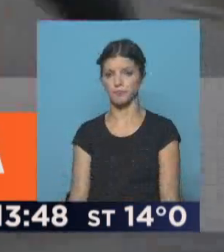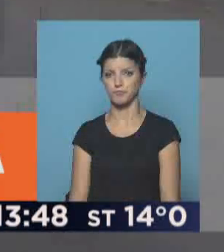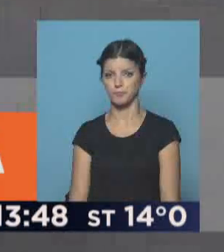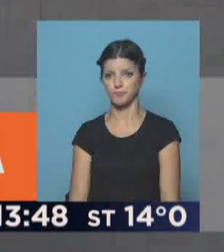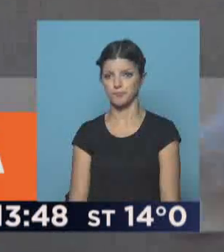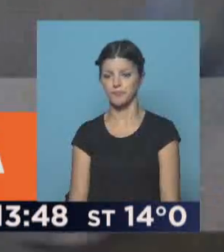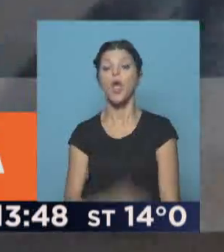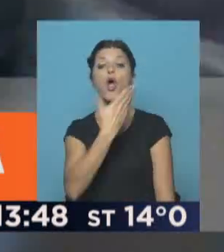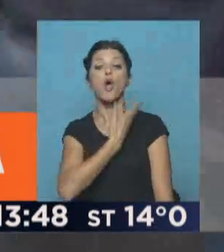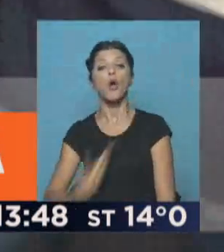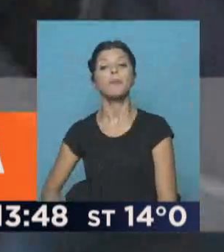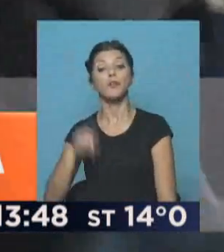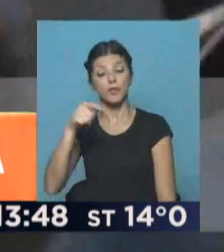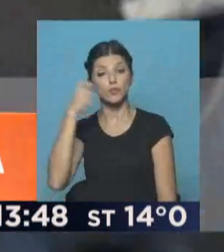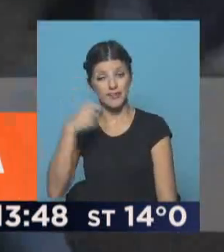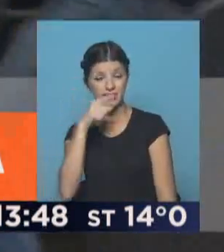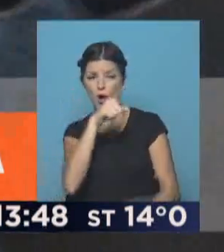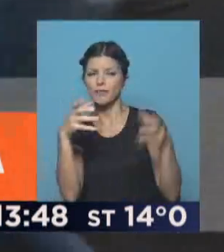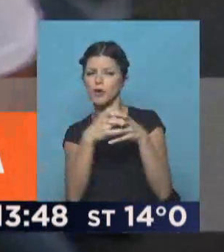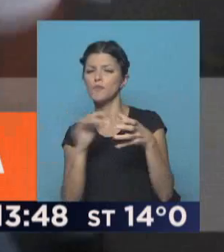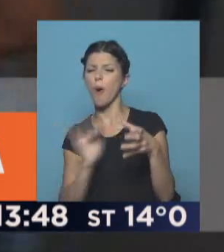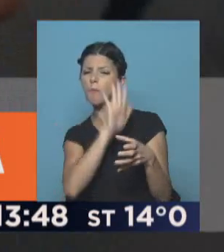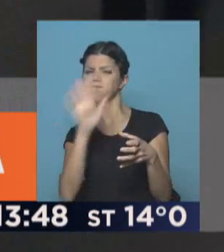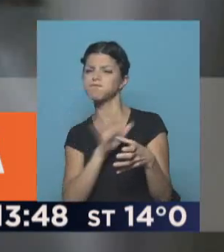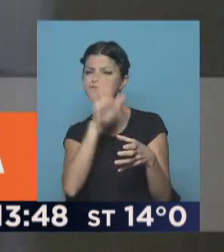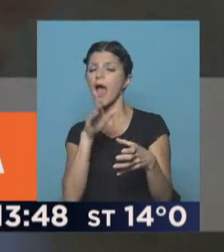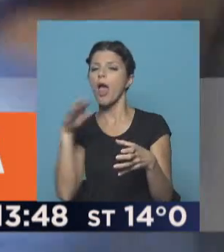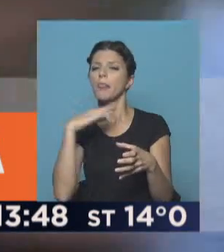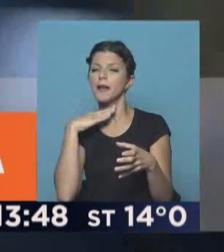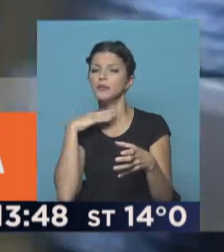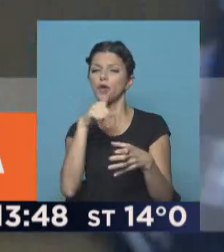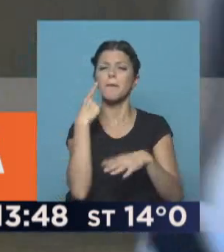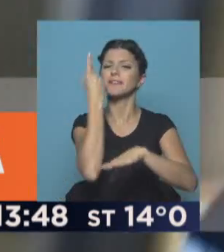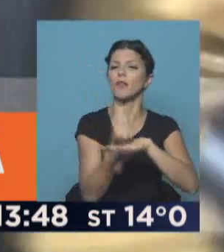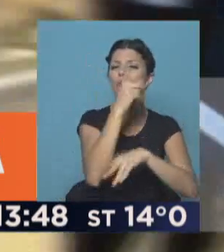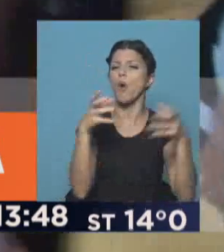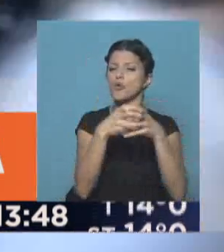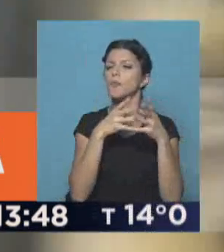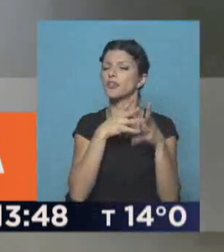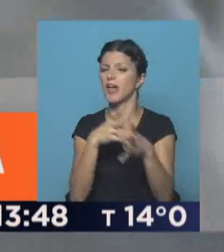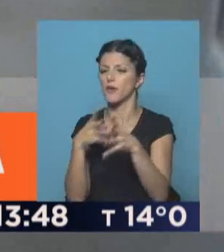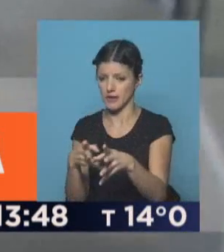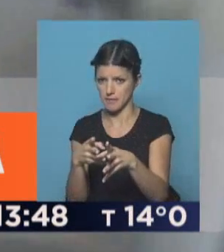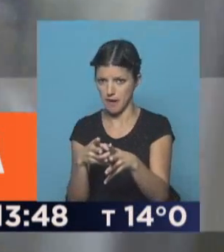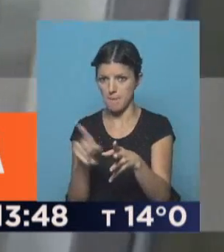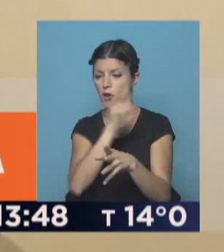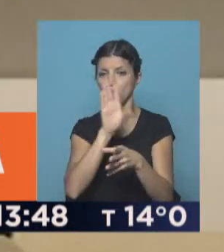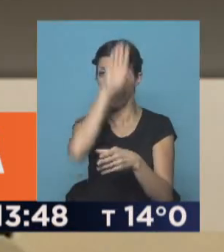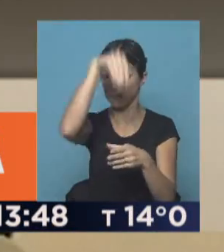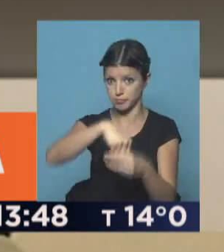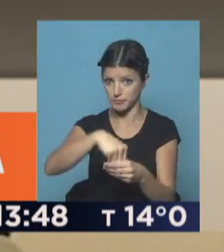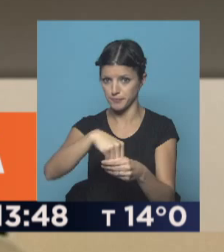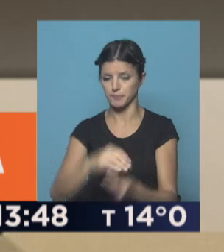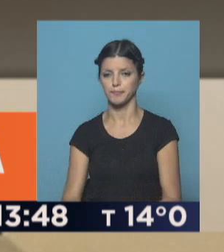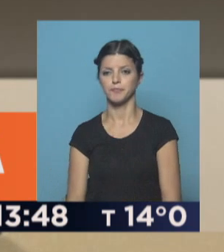Según el gobierno turco, el grupo está bajo sospecha de cometer un delito en nombre de una organización terrorista sin pertenecer a ella. Bu